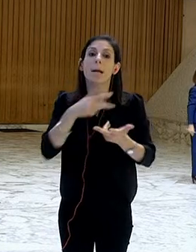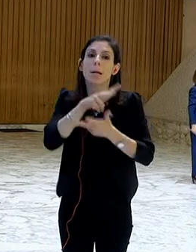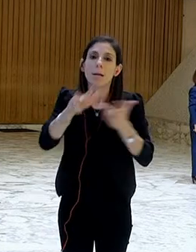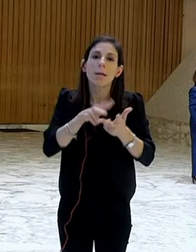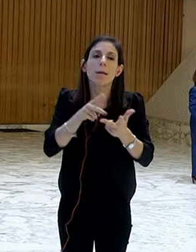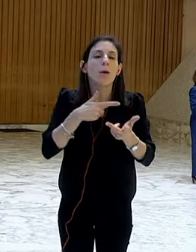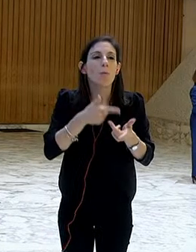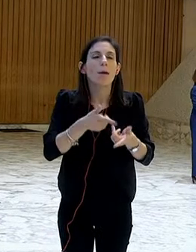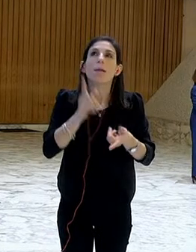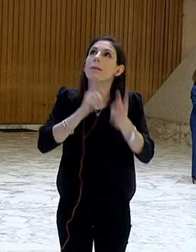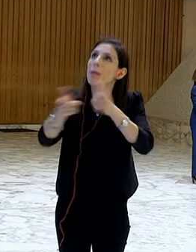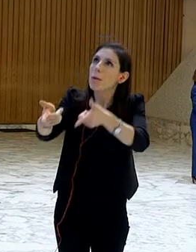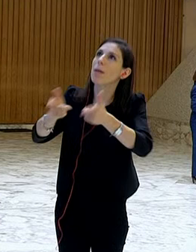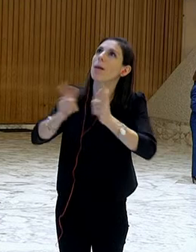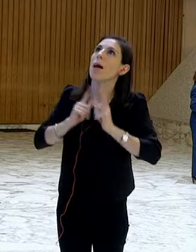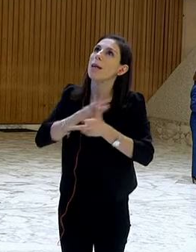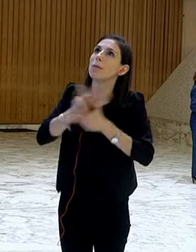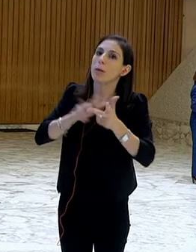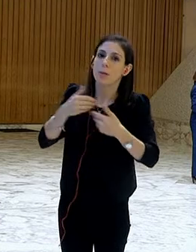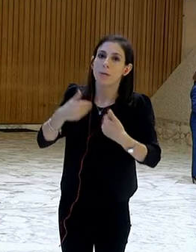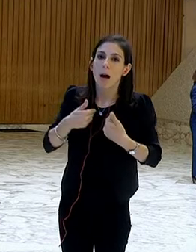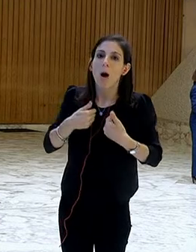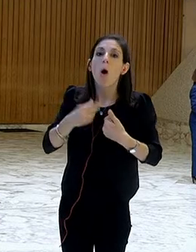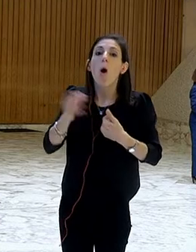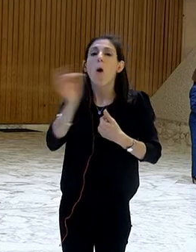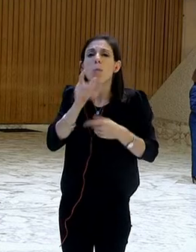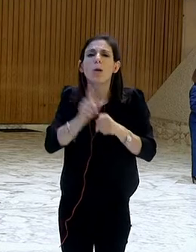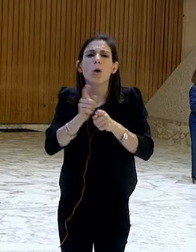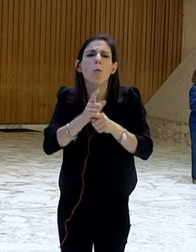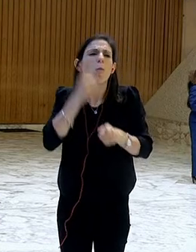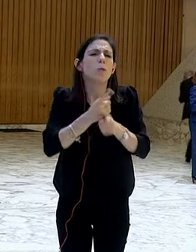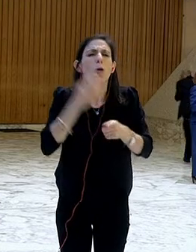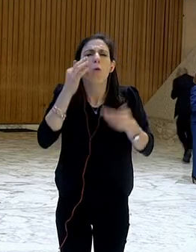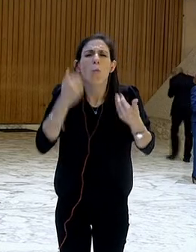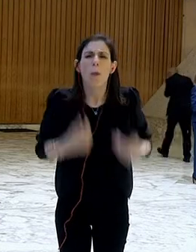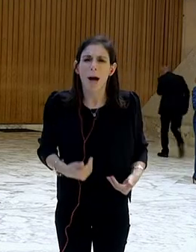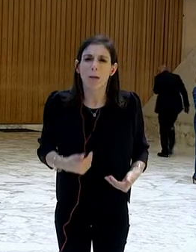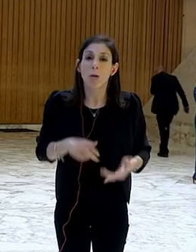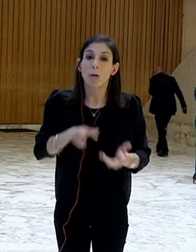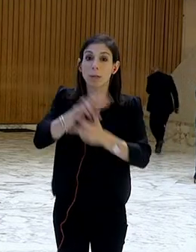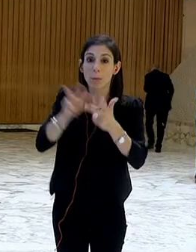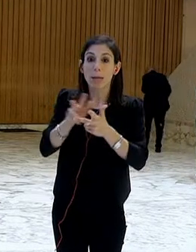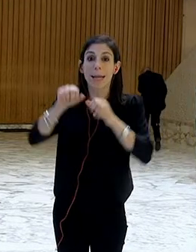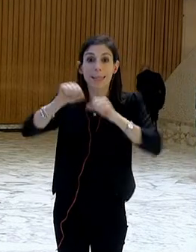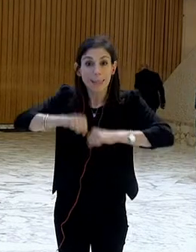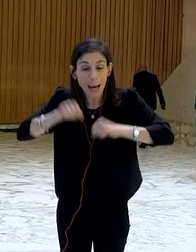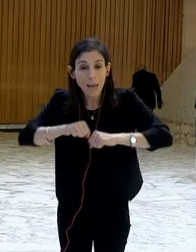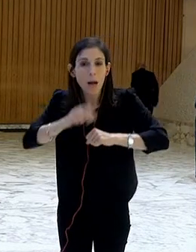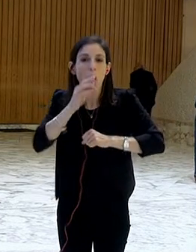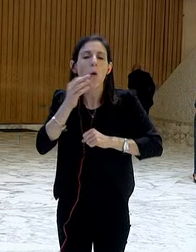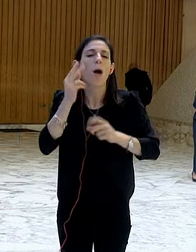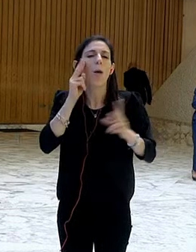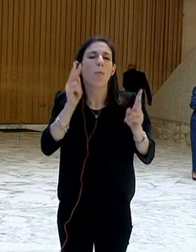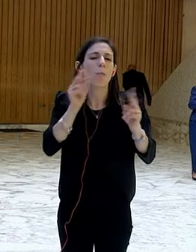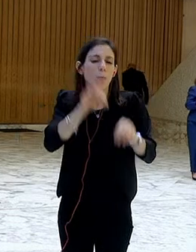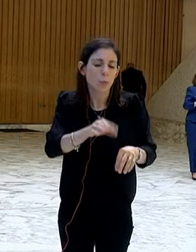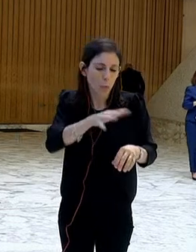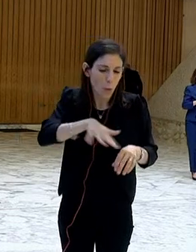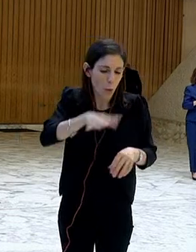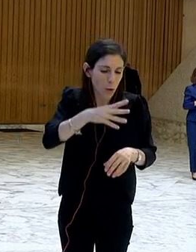mal nécessaire? Est-elle saine et vibrante ou est-ce le lieu d'incompréhension, de frustration et